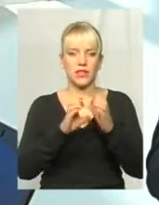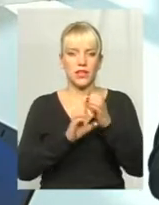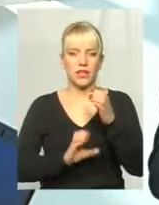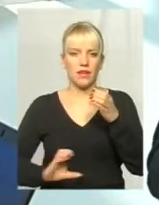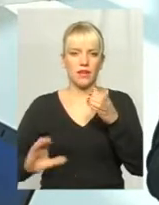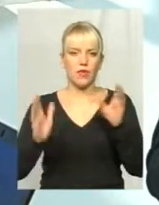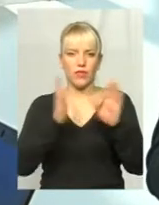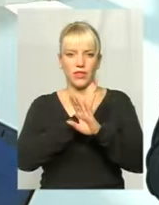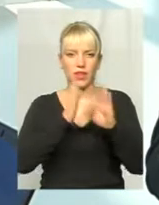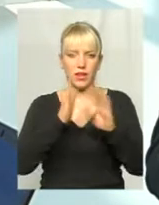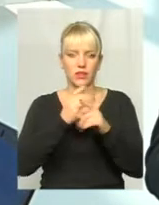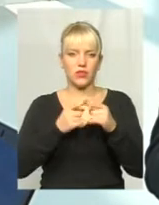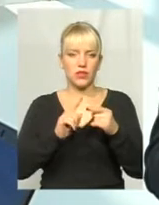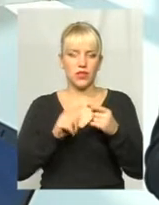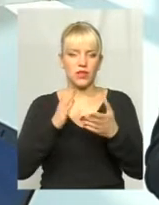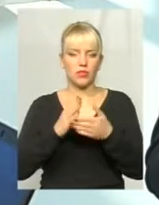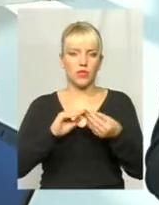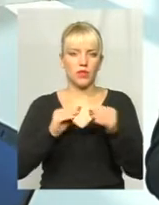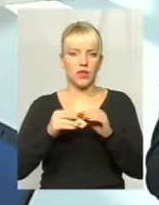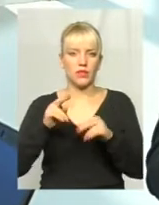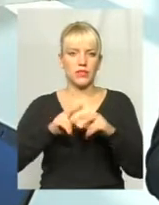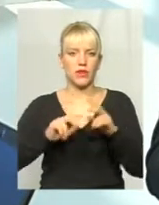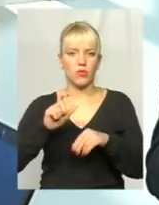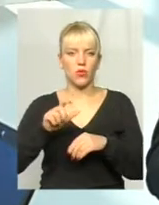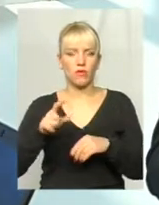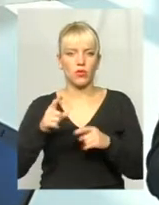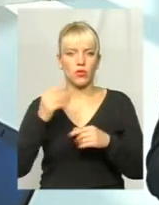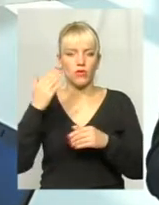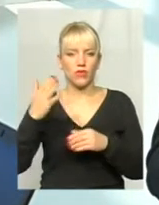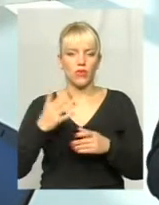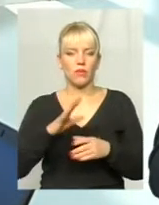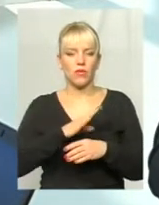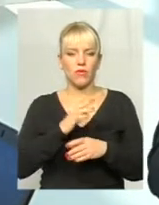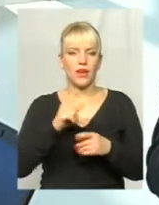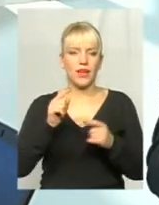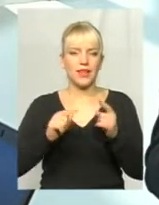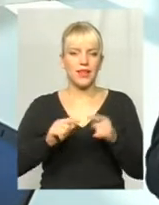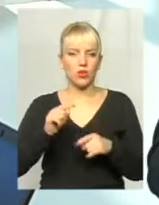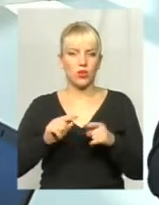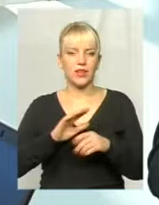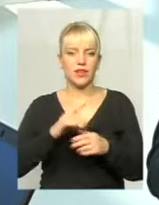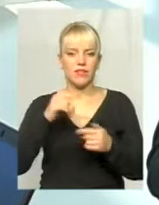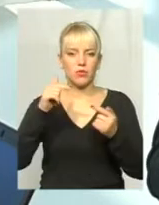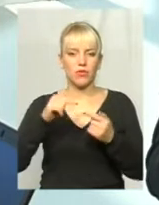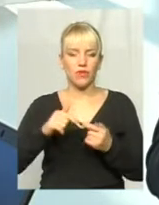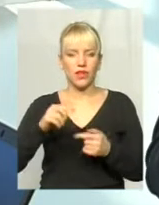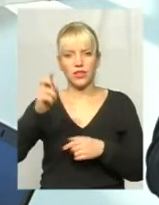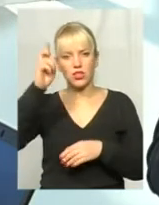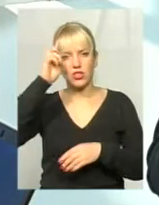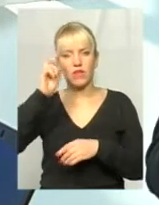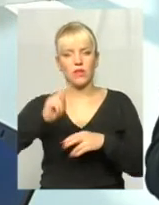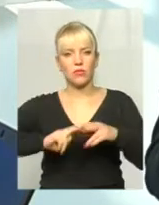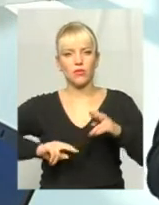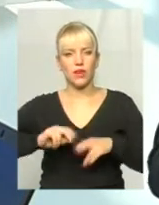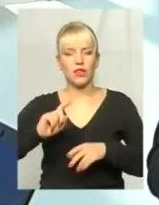як по відношенню забудовників, тому що вони, буває, інколи не відповідають вимогам правил і державним будівельним нормам,